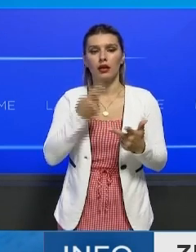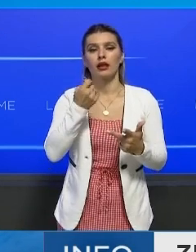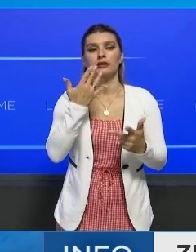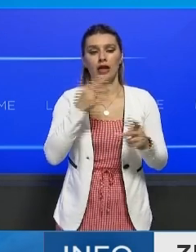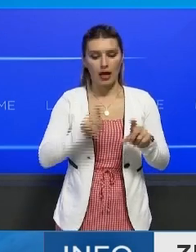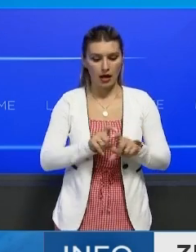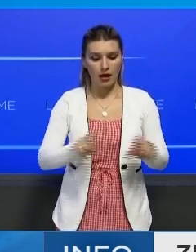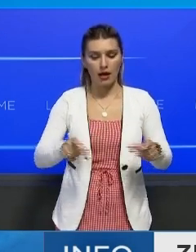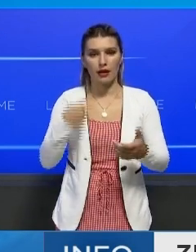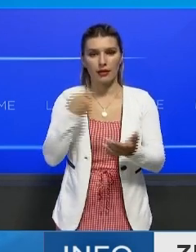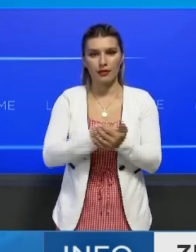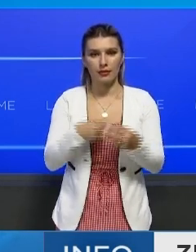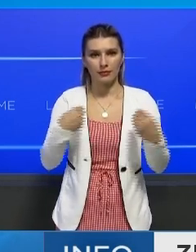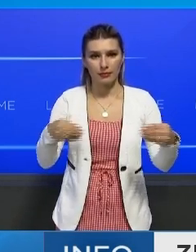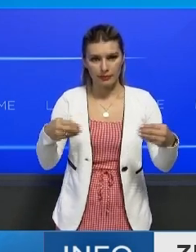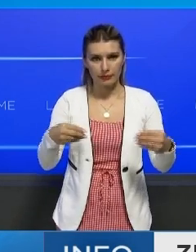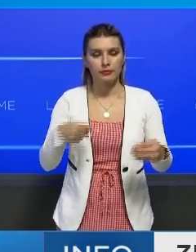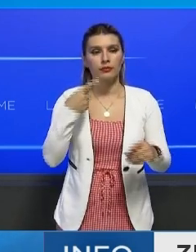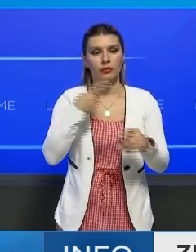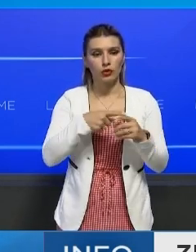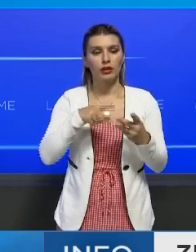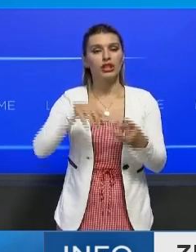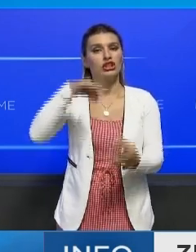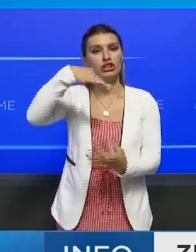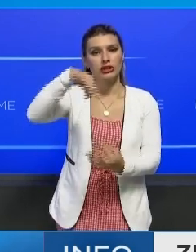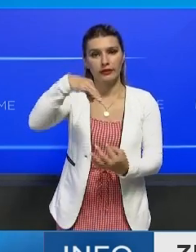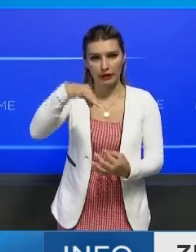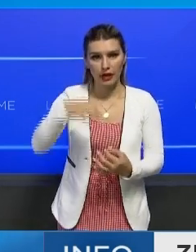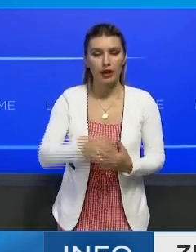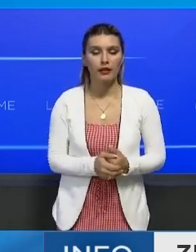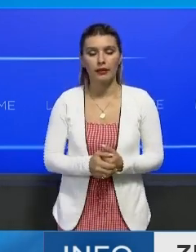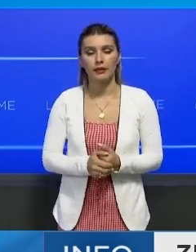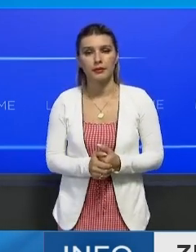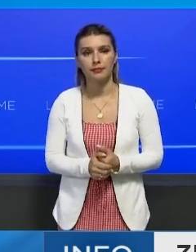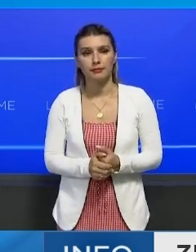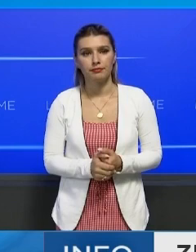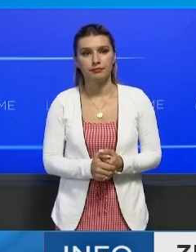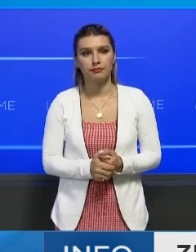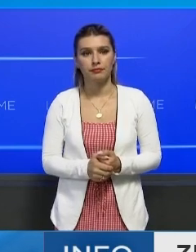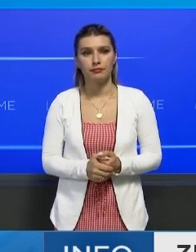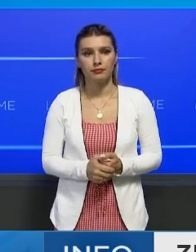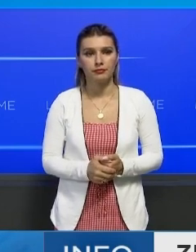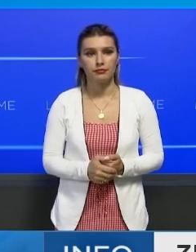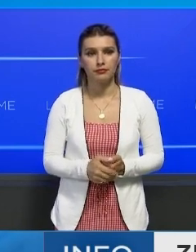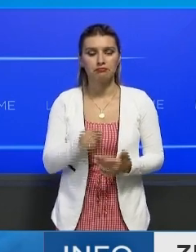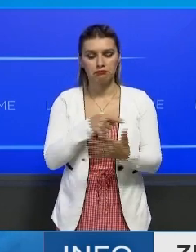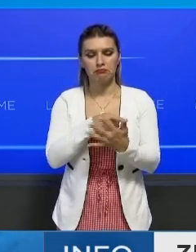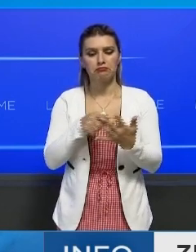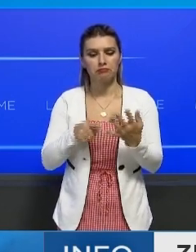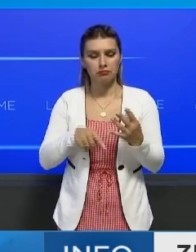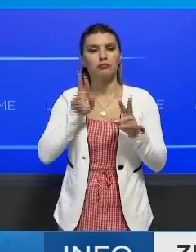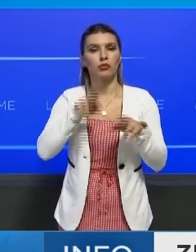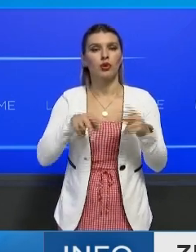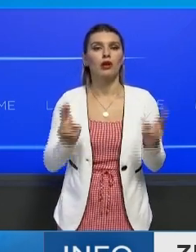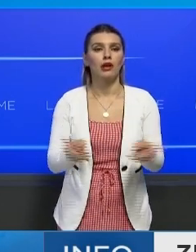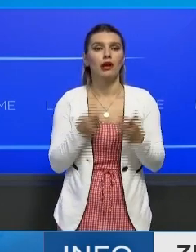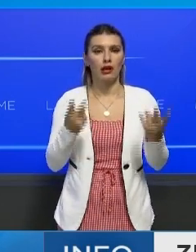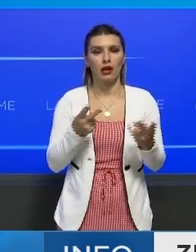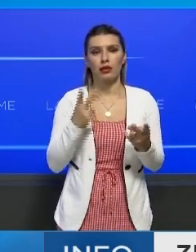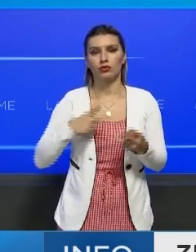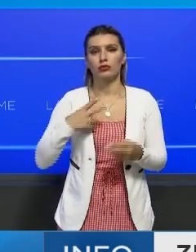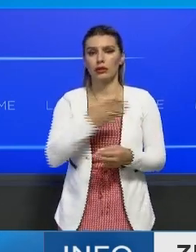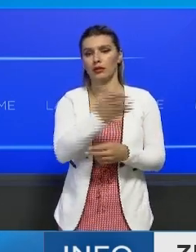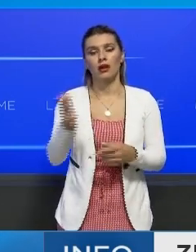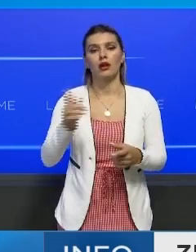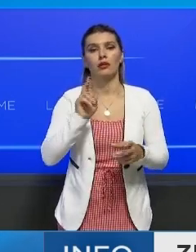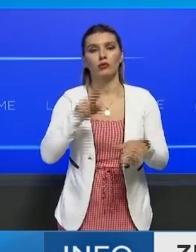targën, tarifën për pajisje me certifikat të regjistrimit. Janë këto lehtësira të cilat do të mund t'i gëzojnë të gjithë banorët